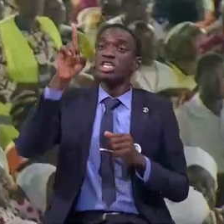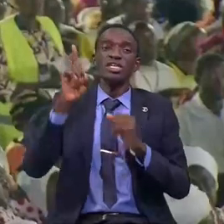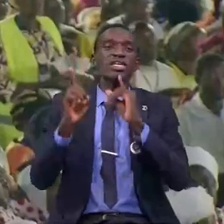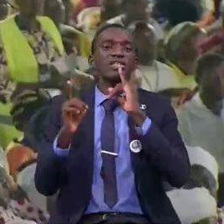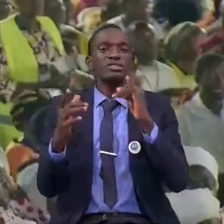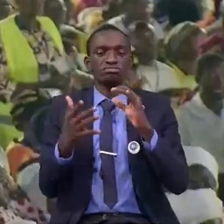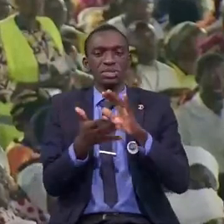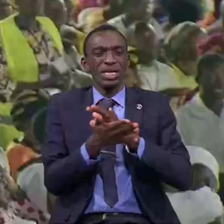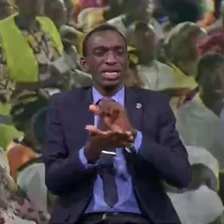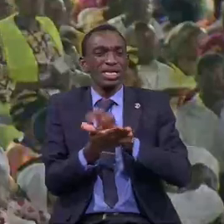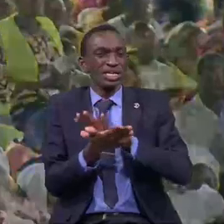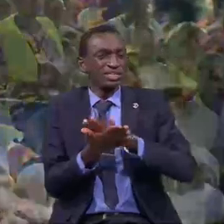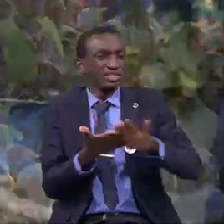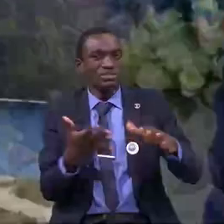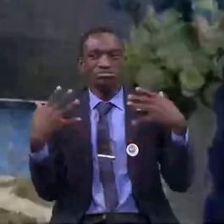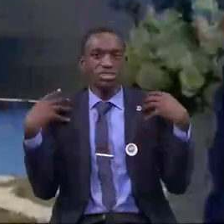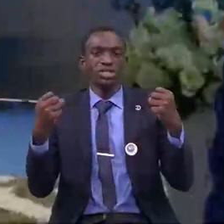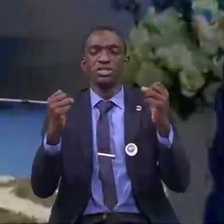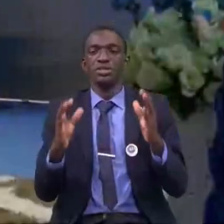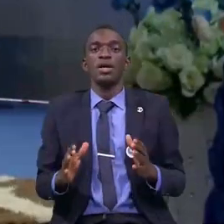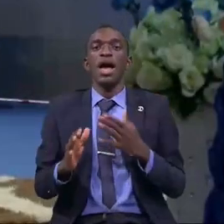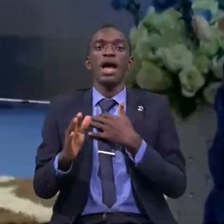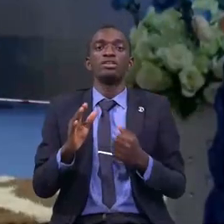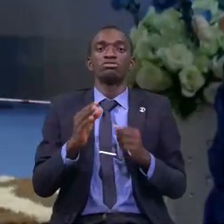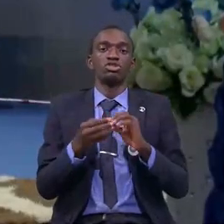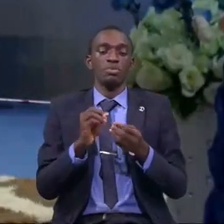La cure de purification.